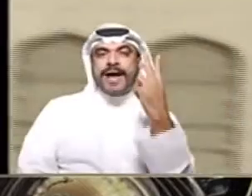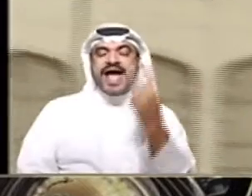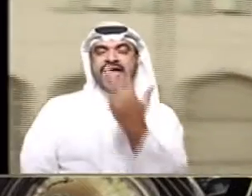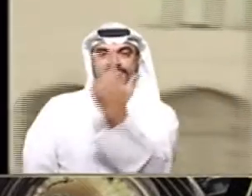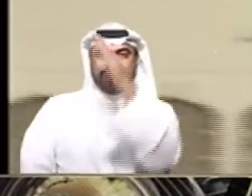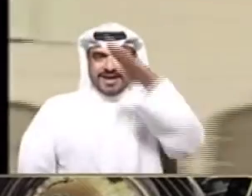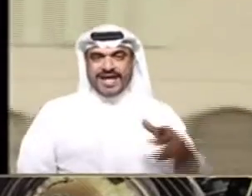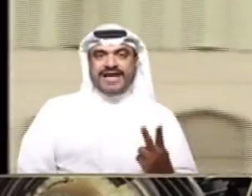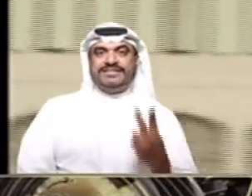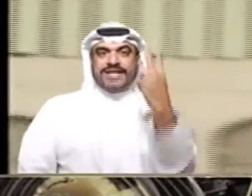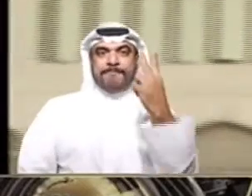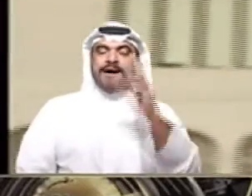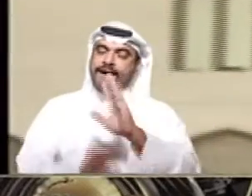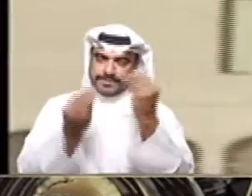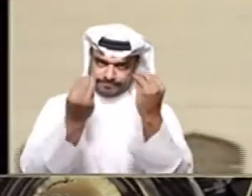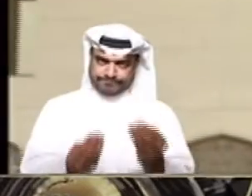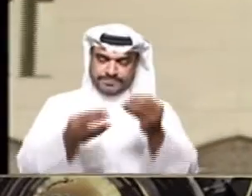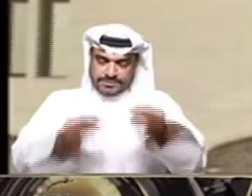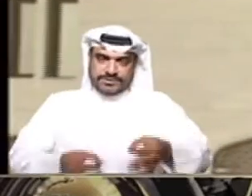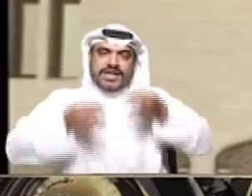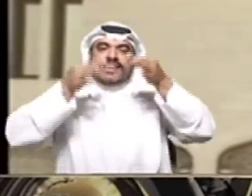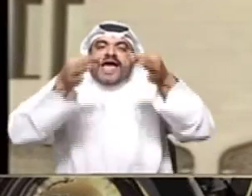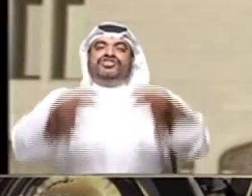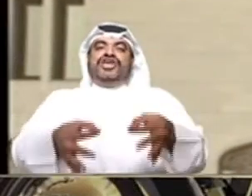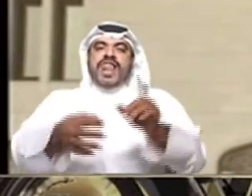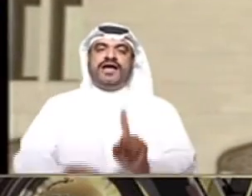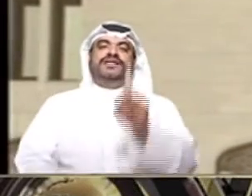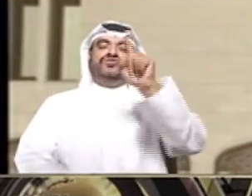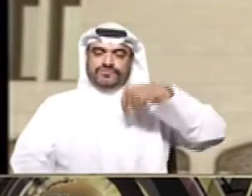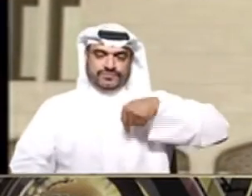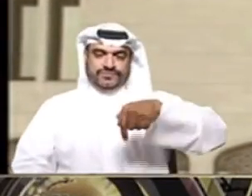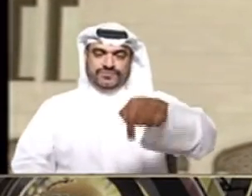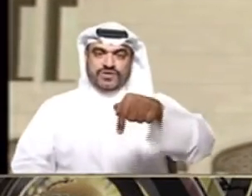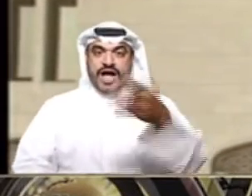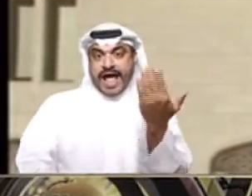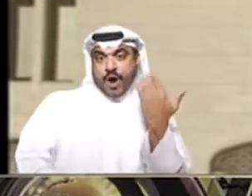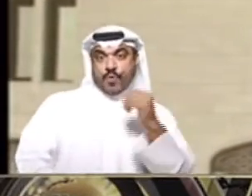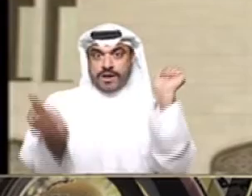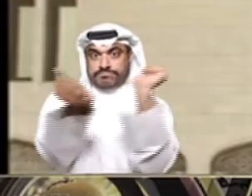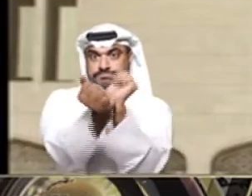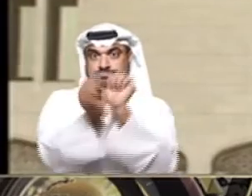الماضي بحبس عدد من المتهمين في القضية ذاتها لمدد